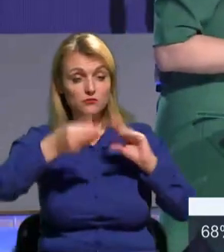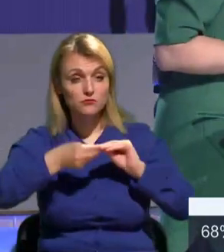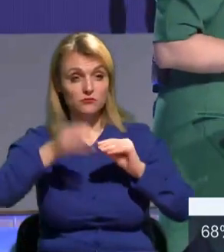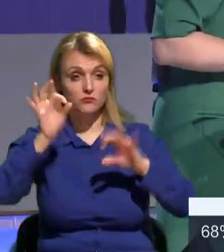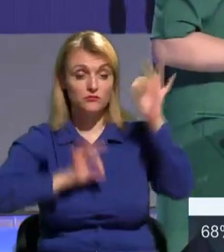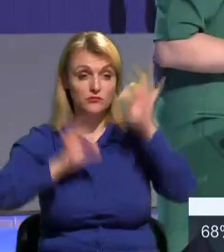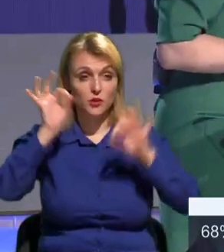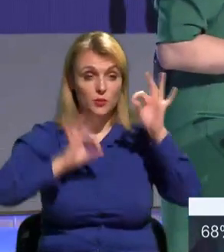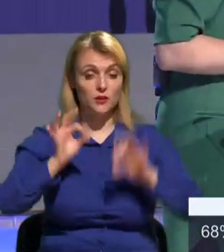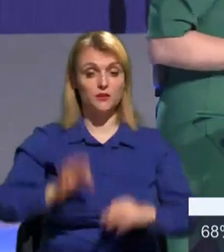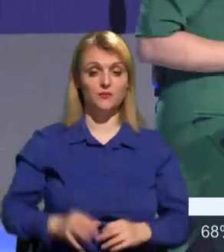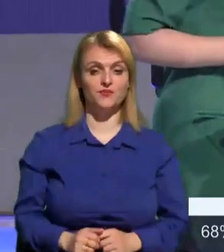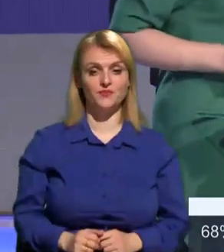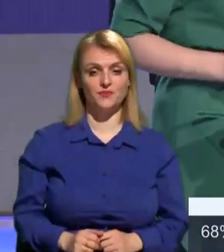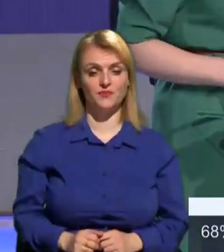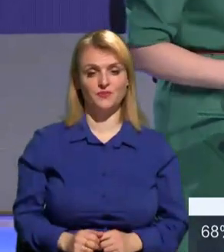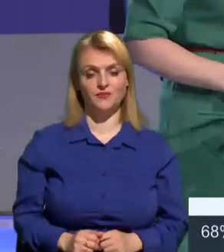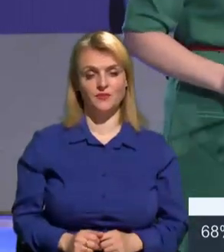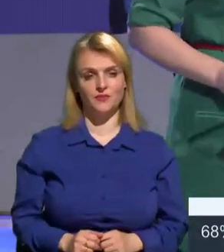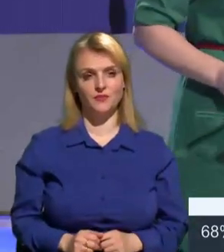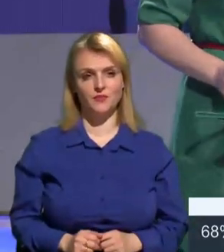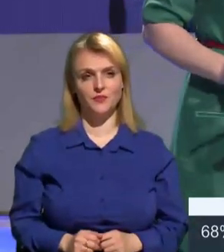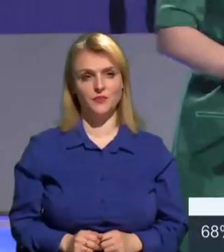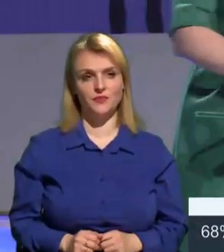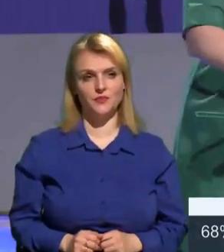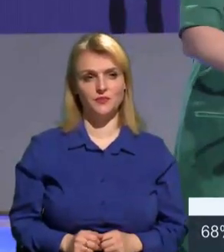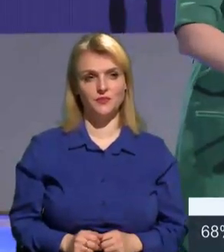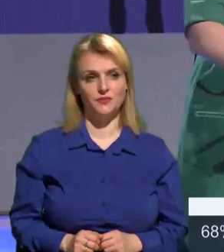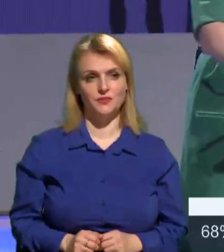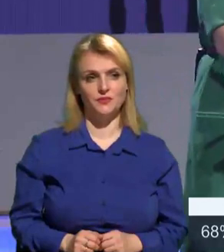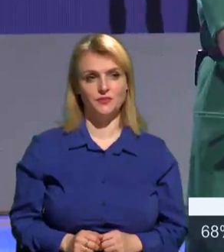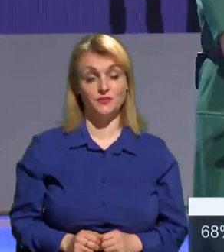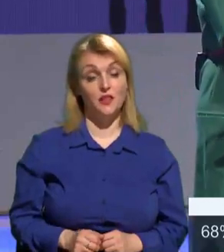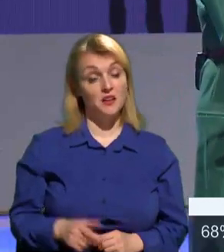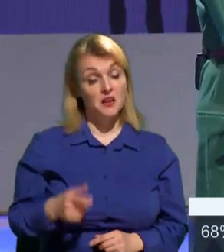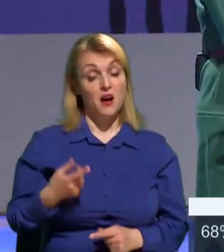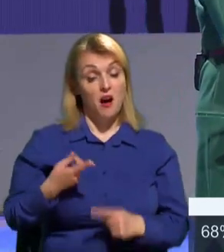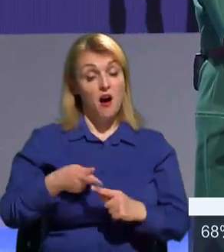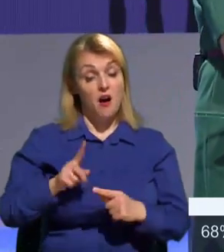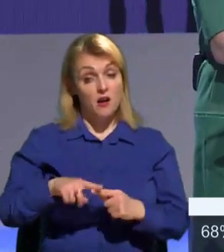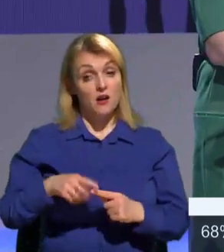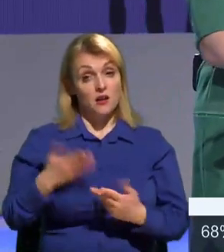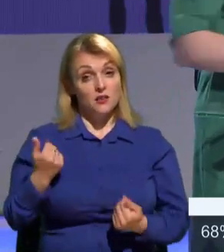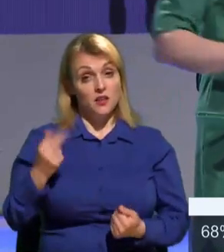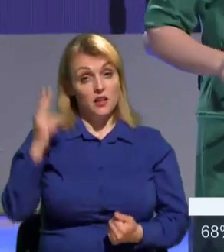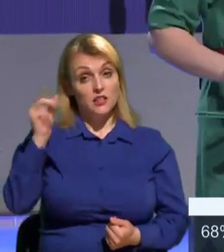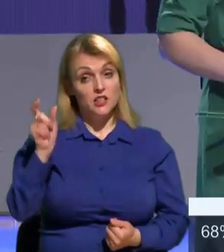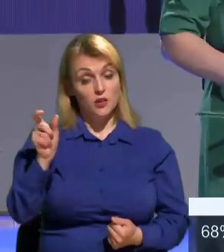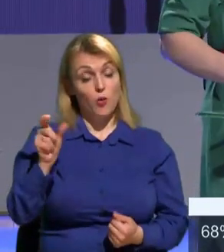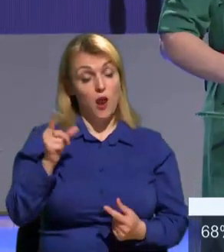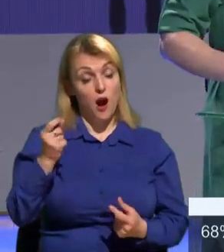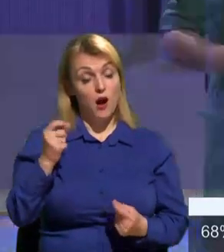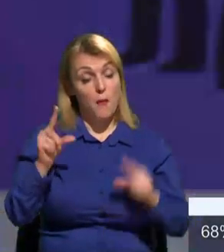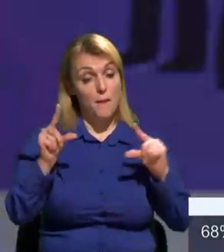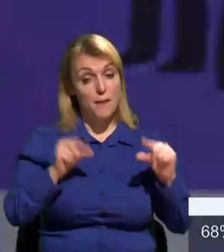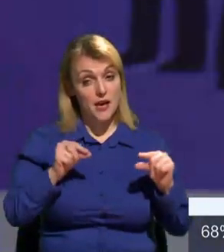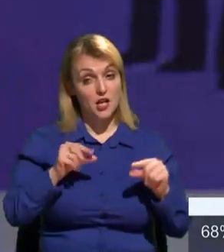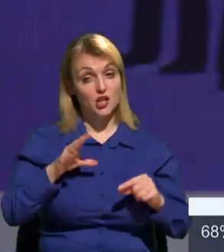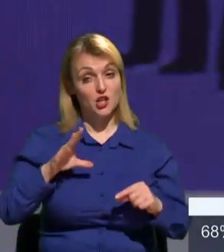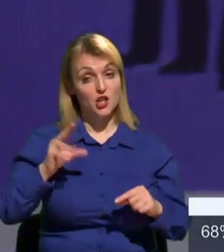acestor date privind... Cifrele sunt un pic mai mici ca la dezbaterile precedente, dar eu sper